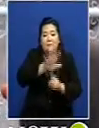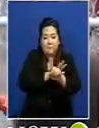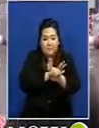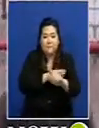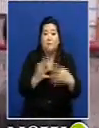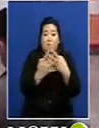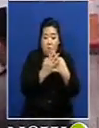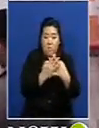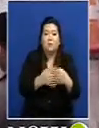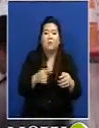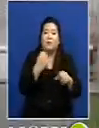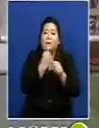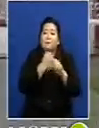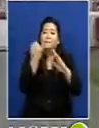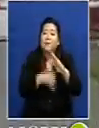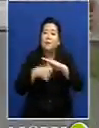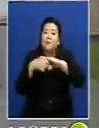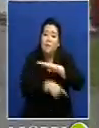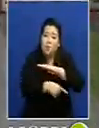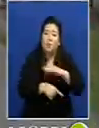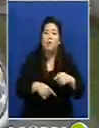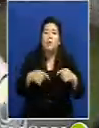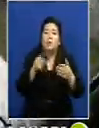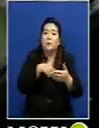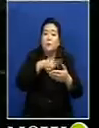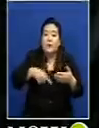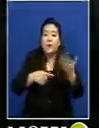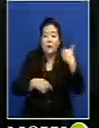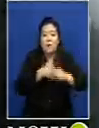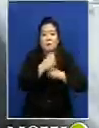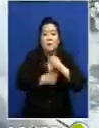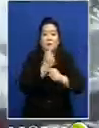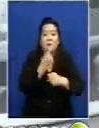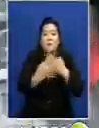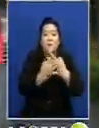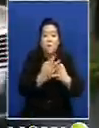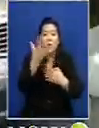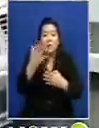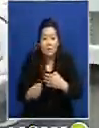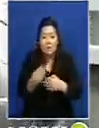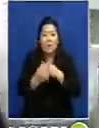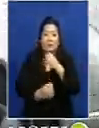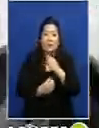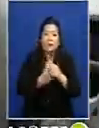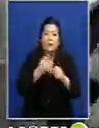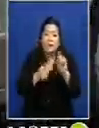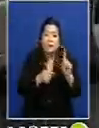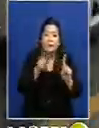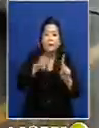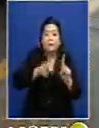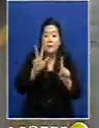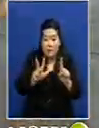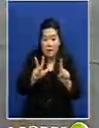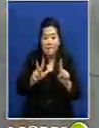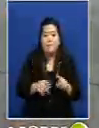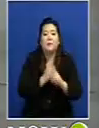คดีทุจริตการเลือกตั้งที่ได้รับการพักโทษหลังถูกจำคุกมานานกว่า 1ปีและเหลือโทษจำคุกไม่เกิน 1ใน 3ถือว่า